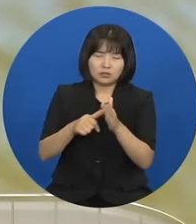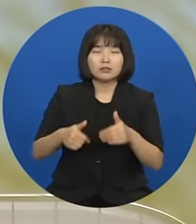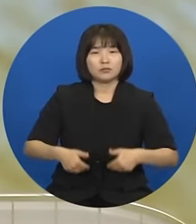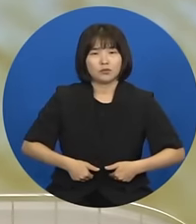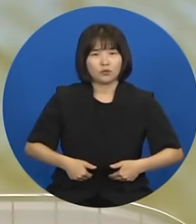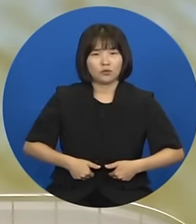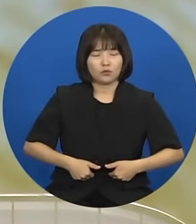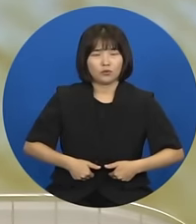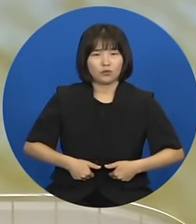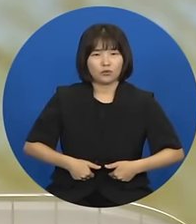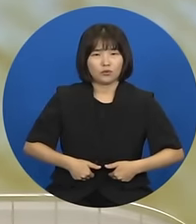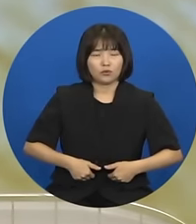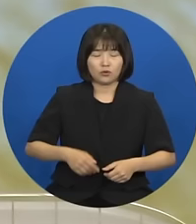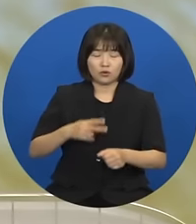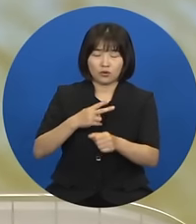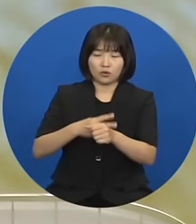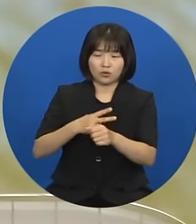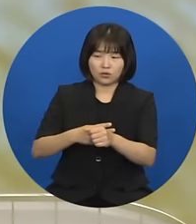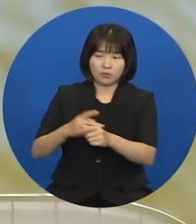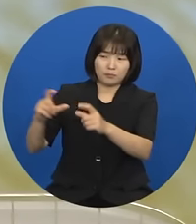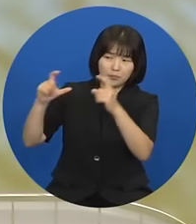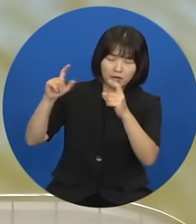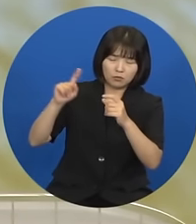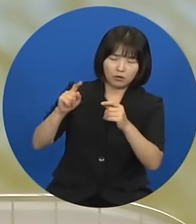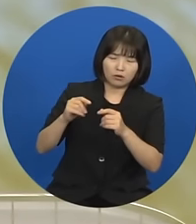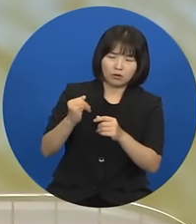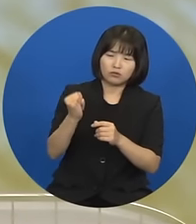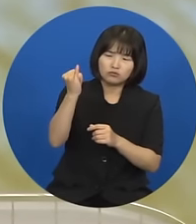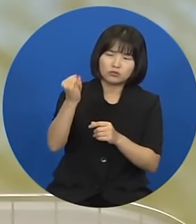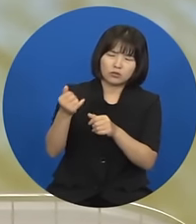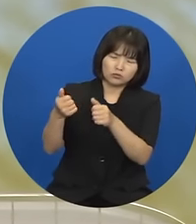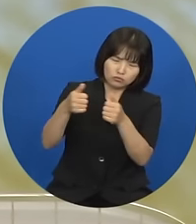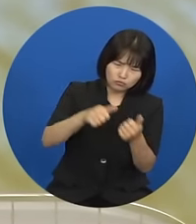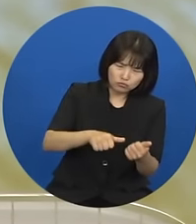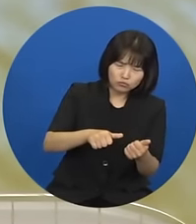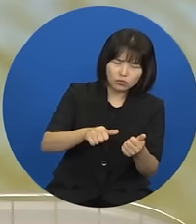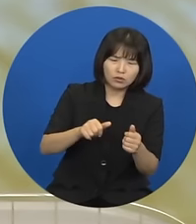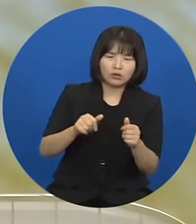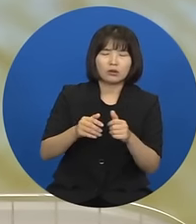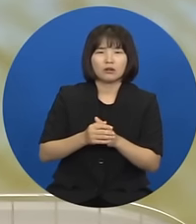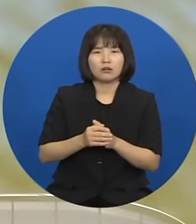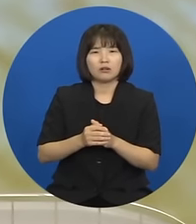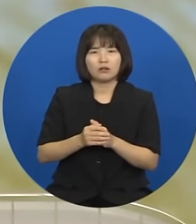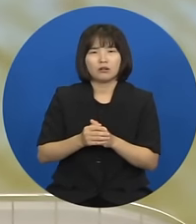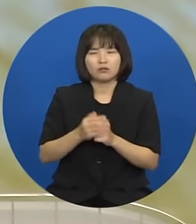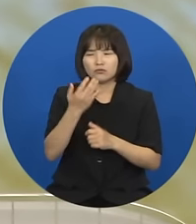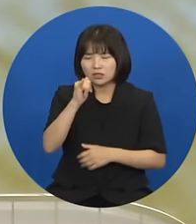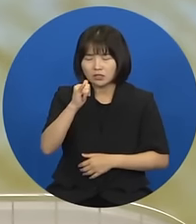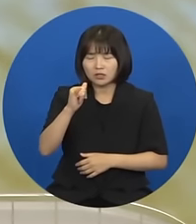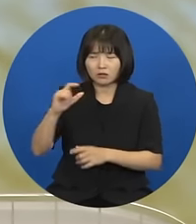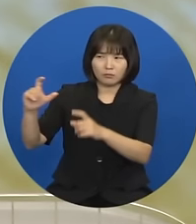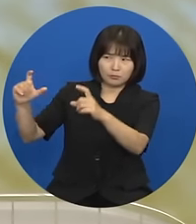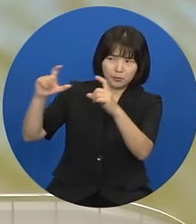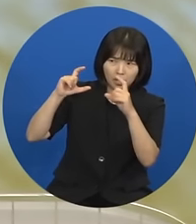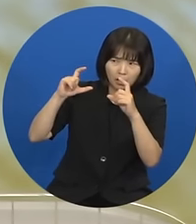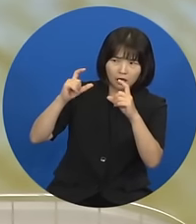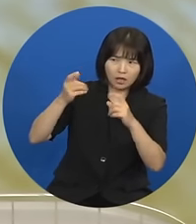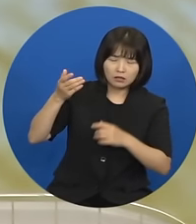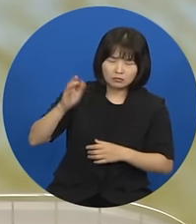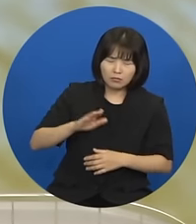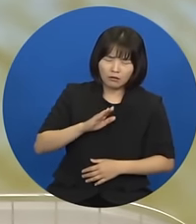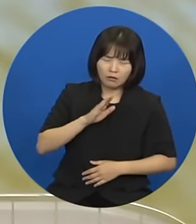의사의 진단으로는 사망하거나 심각한 후유증을 가지고 살아가야 될 거라고 했는데